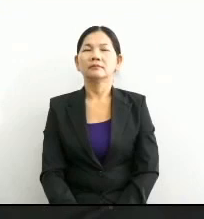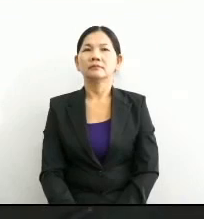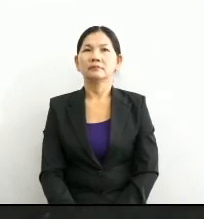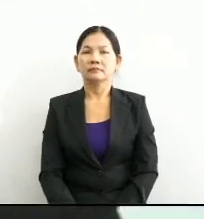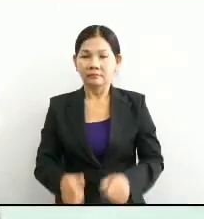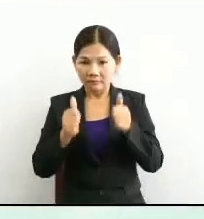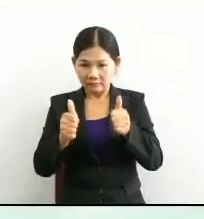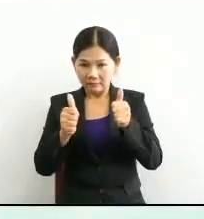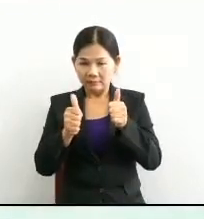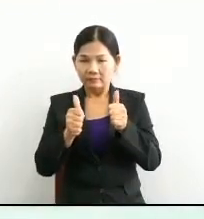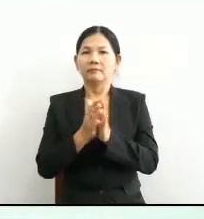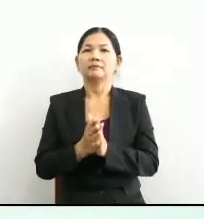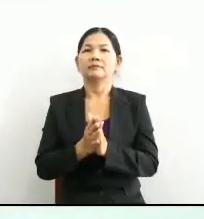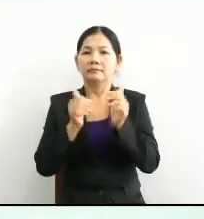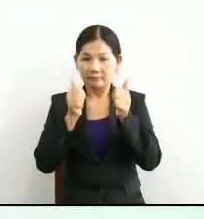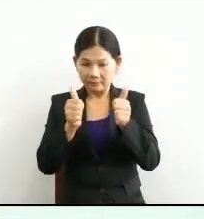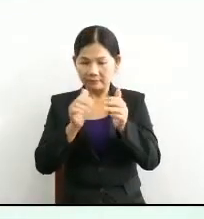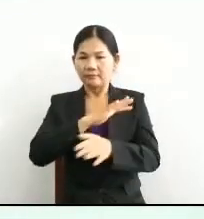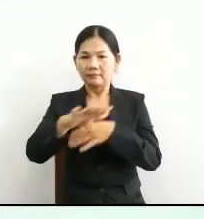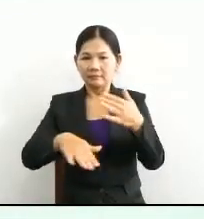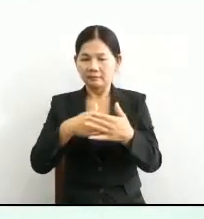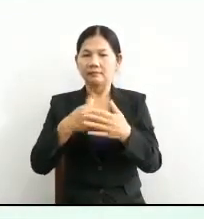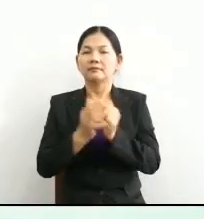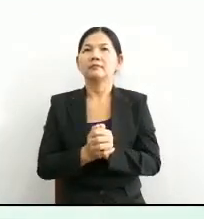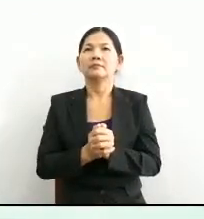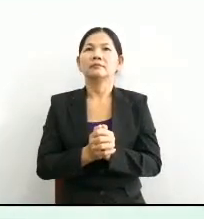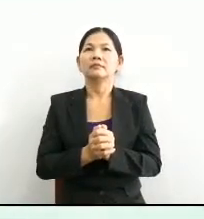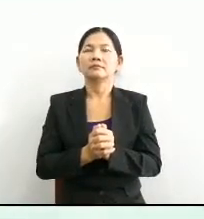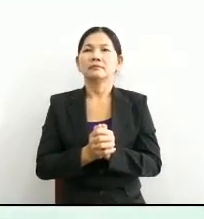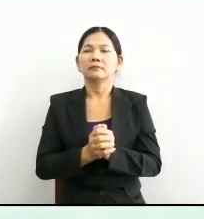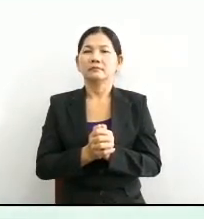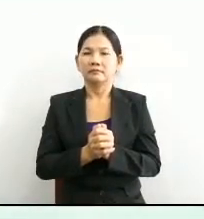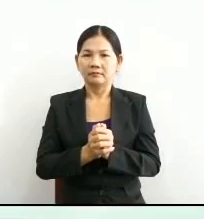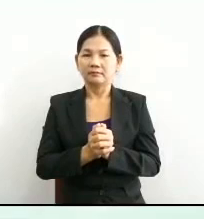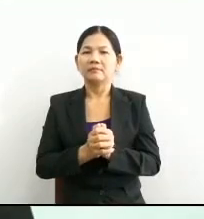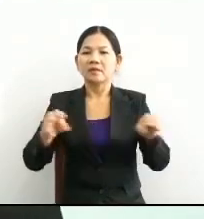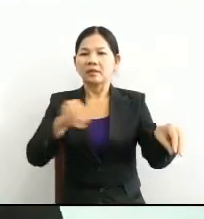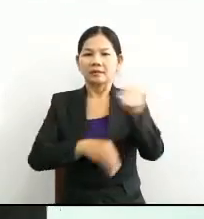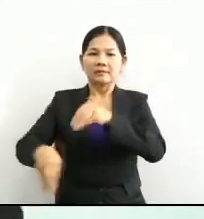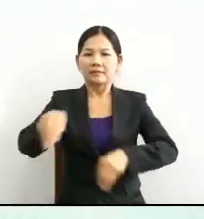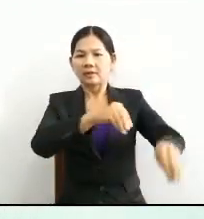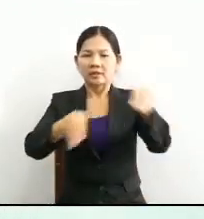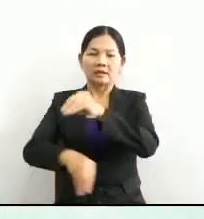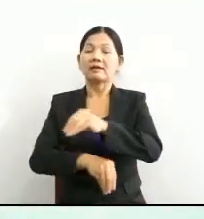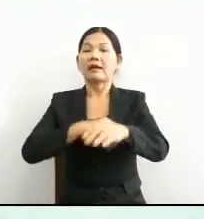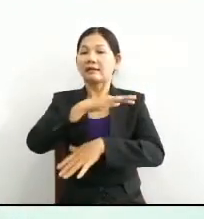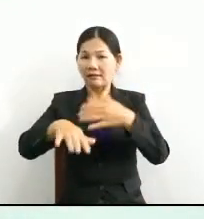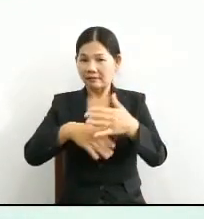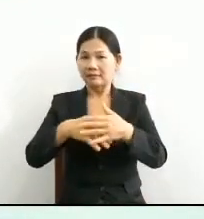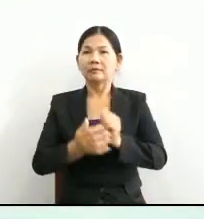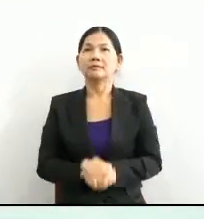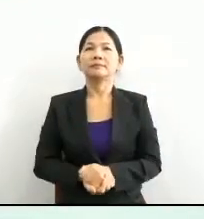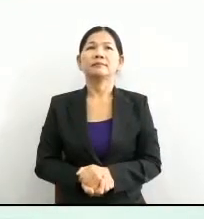chà lo nè cô nàng ban lo đừng ngọc nè chứ ngày lấy vô mà thôi chào nè đừng ngọc nè tích xin nè mọi cô mẹ làm ta